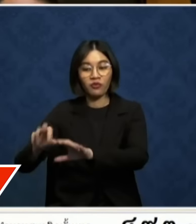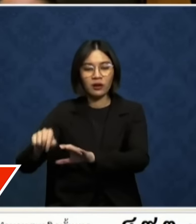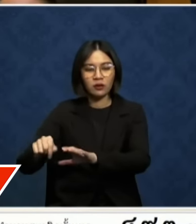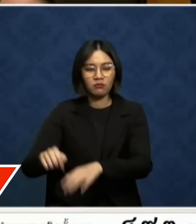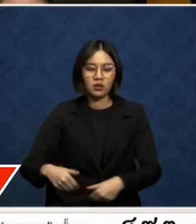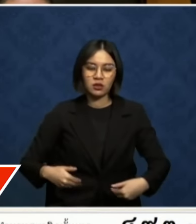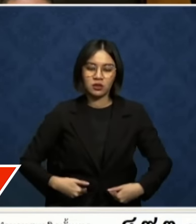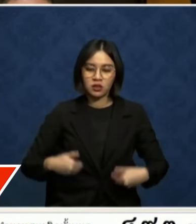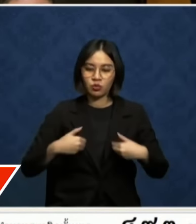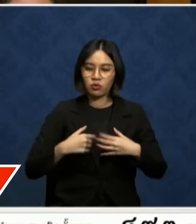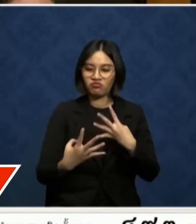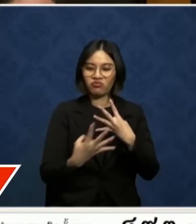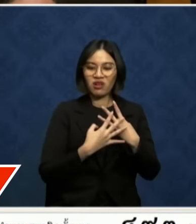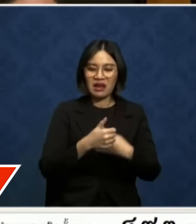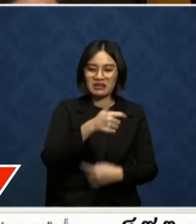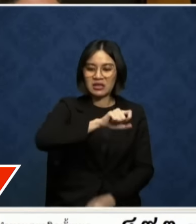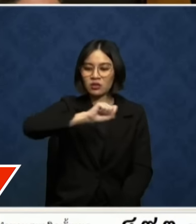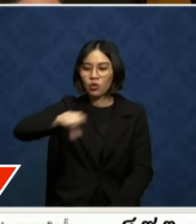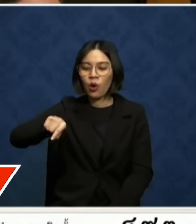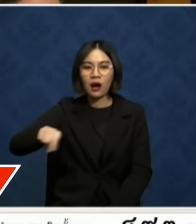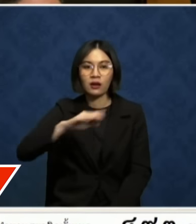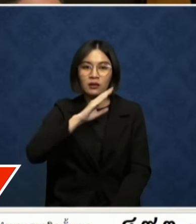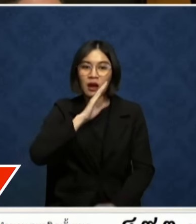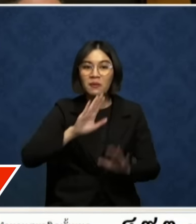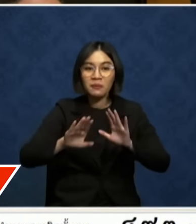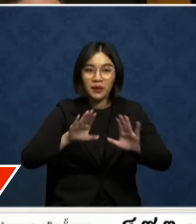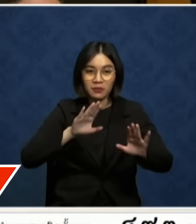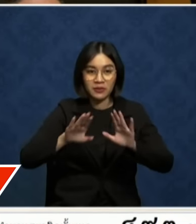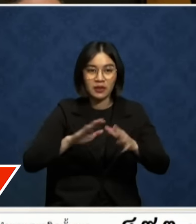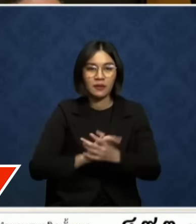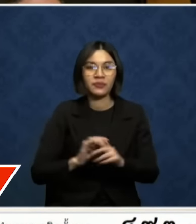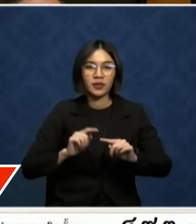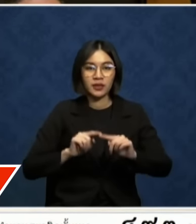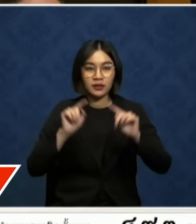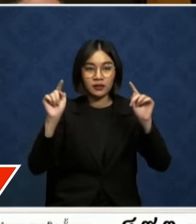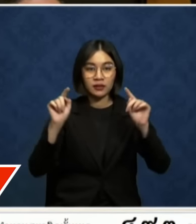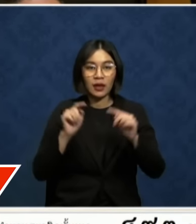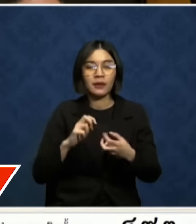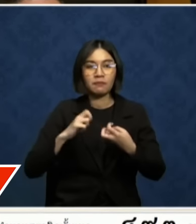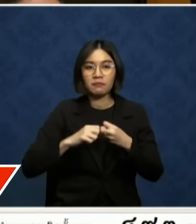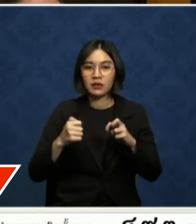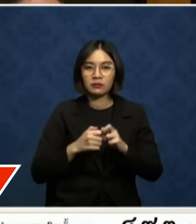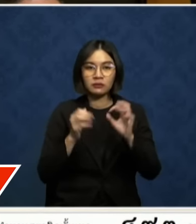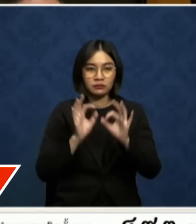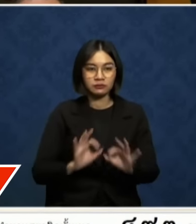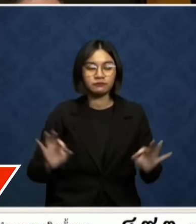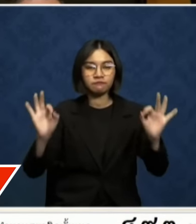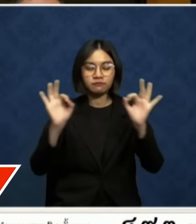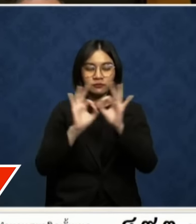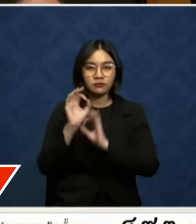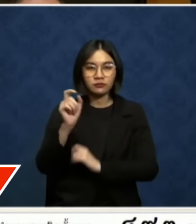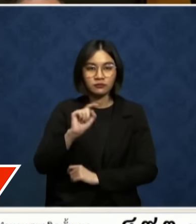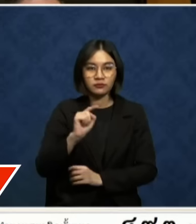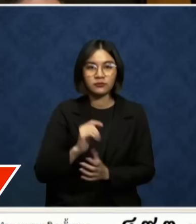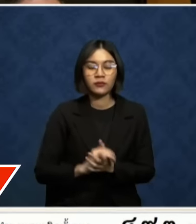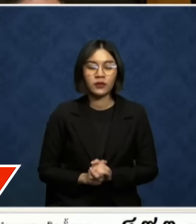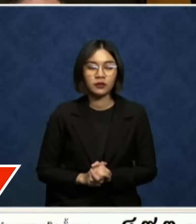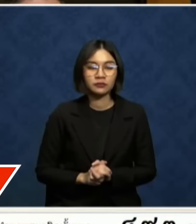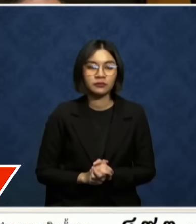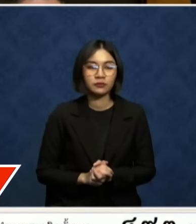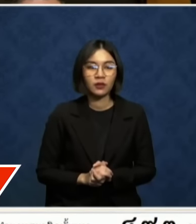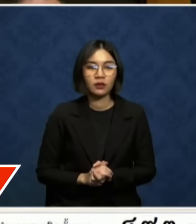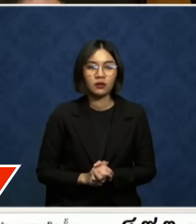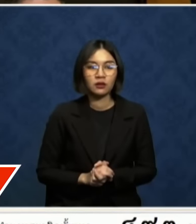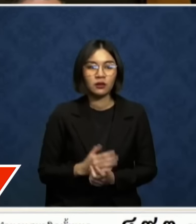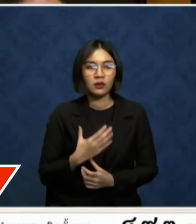เป็นอยู่ในเรือนจำจริงๆมันดีกว่าเยอะนะครับถ้าเทียบกันจริงๆนะครับแต่แน่นอนว่าปัญหาที่สำคัญก็คือว่ากรณีเช่นนี้เนี่ยเราไม่ส